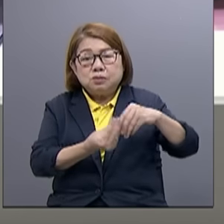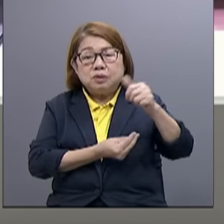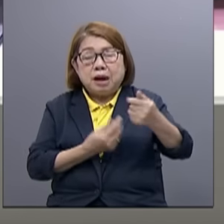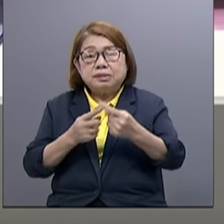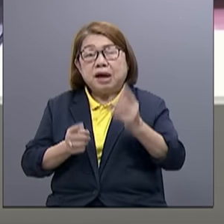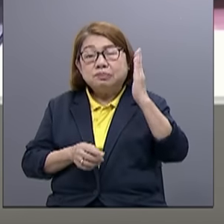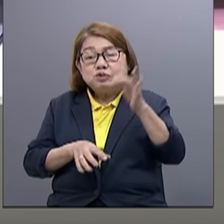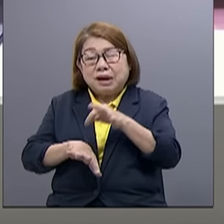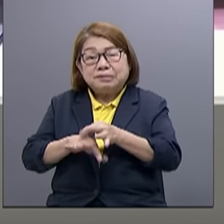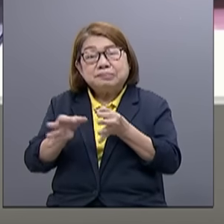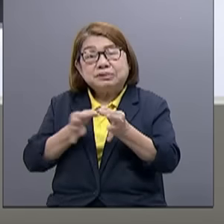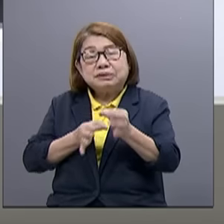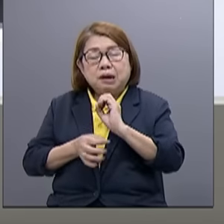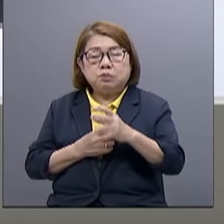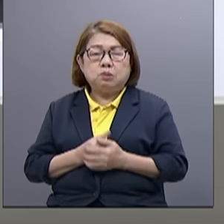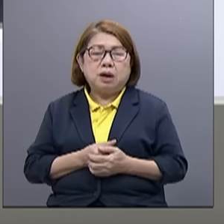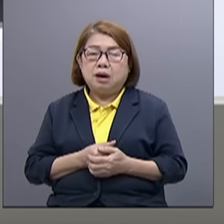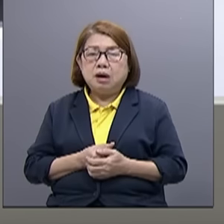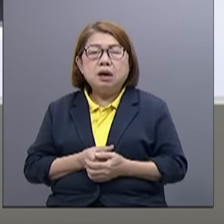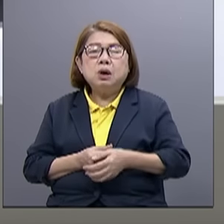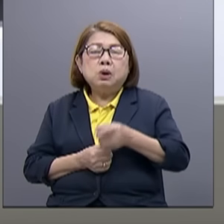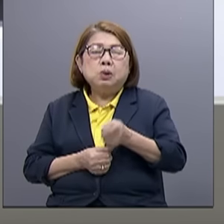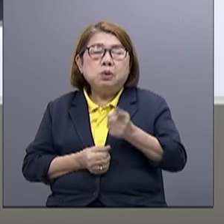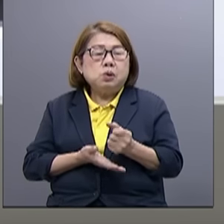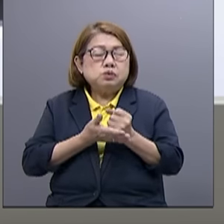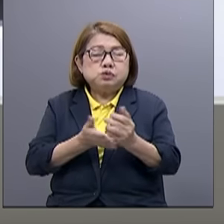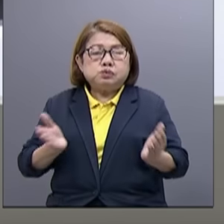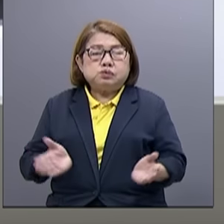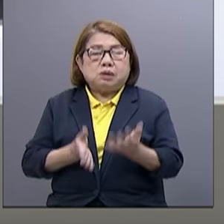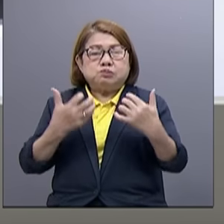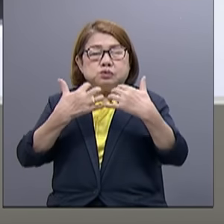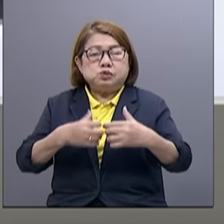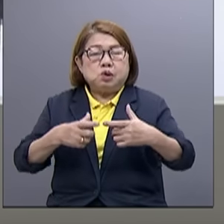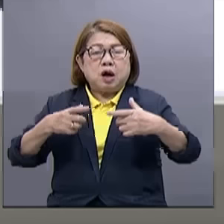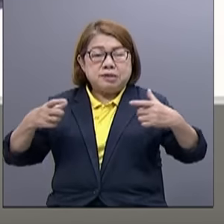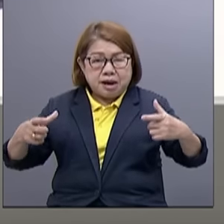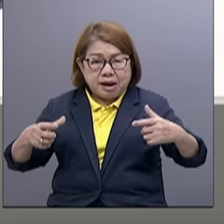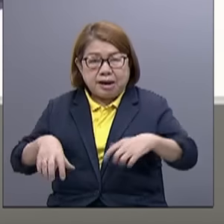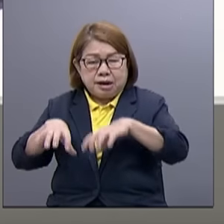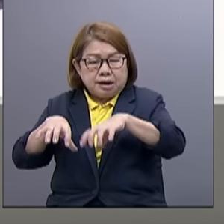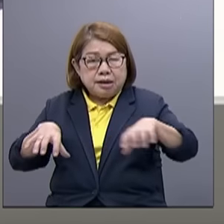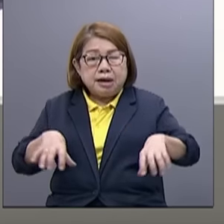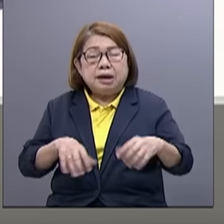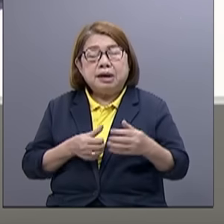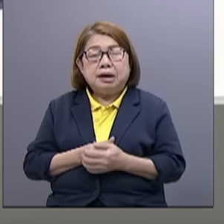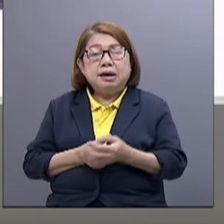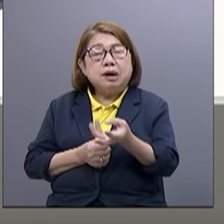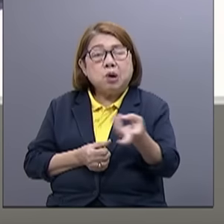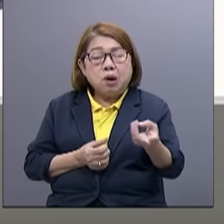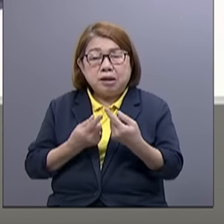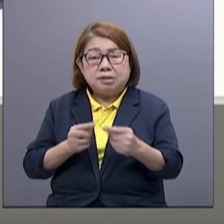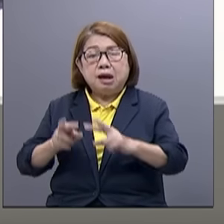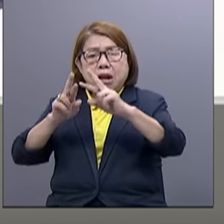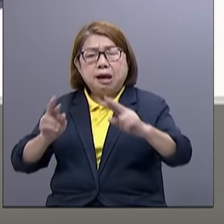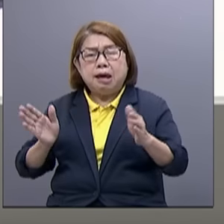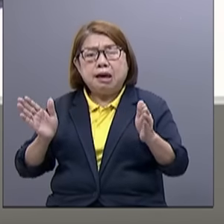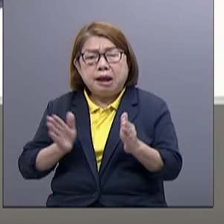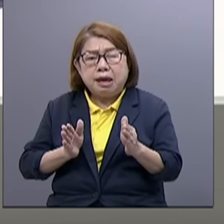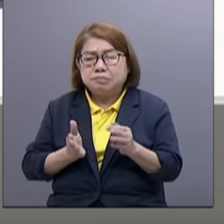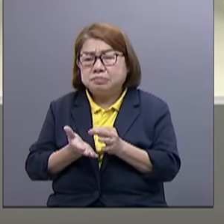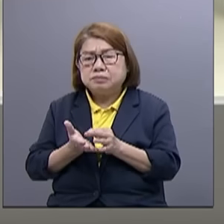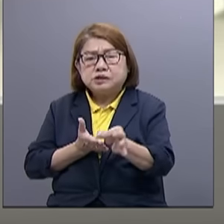สุดท้ายมันก็แค่การอุดหนุนโรงงานรายใหญ่เพียงไม่กี่เจ้าเท่านั้นแต่ SMEไม่ได้รับการอุดหนุนค่ะและ